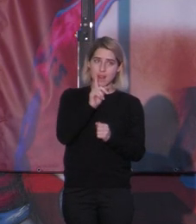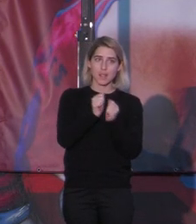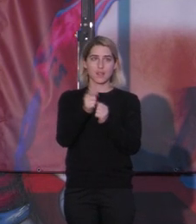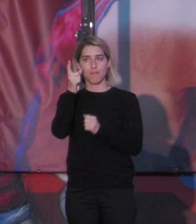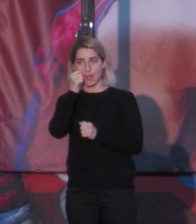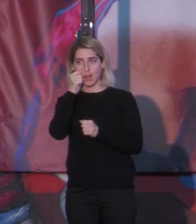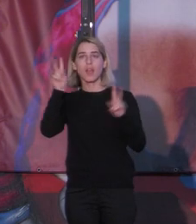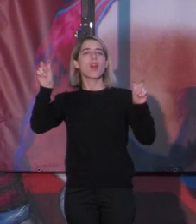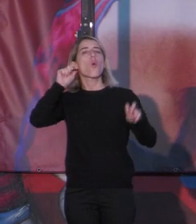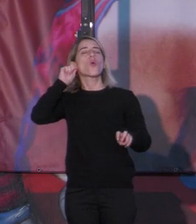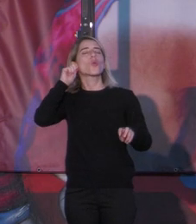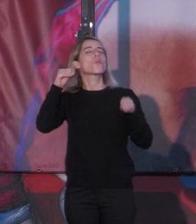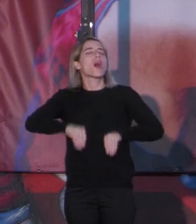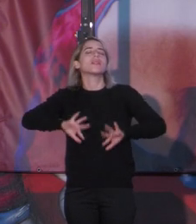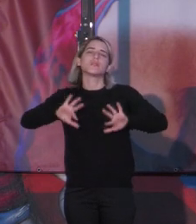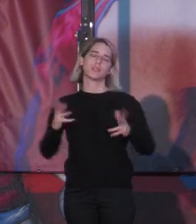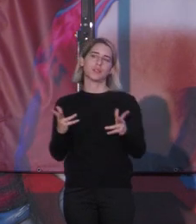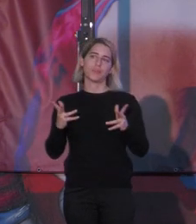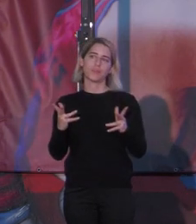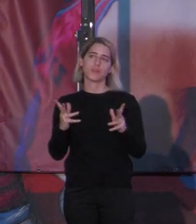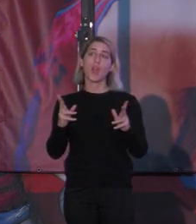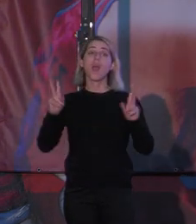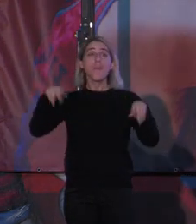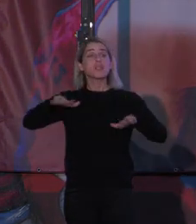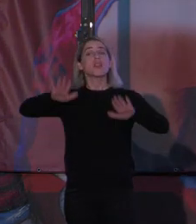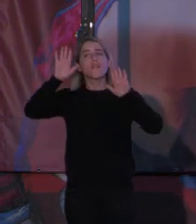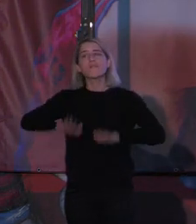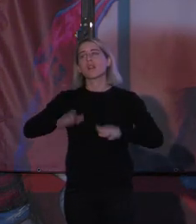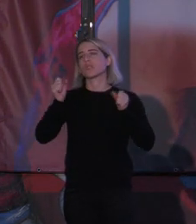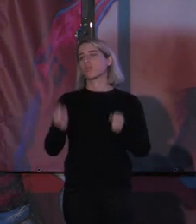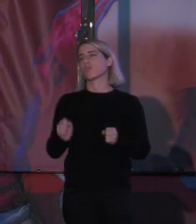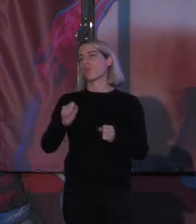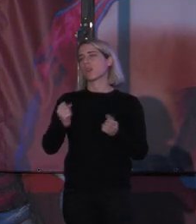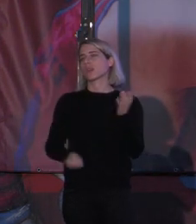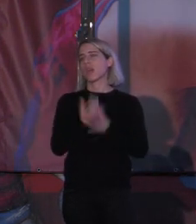της παράταξής μας δεν θα μπορούσε να είναι άλλο από το «Ζούμε στη Νέα Σμύρνη».